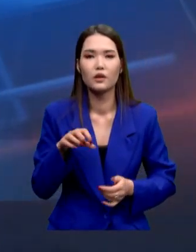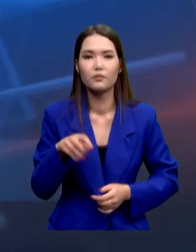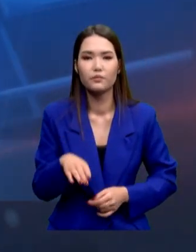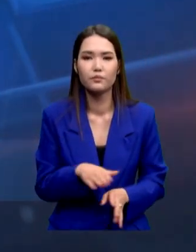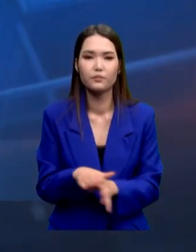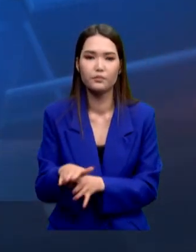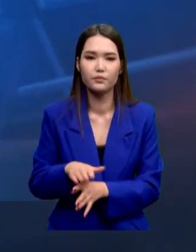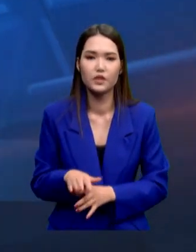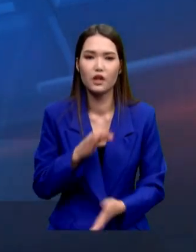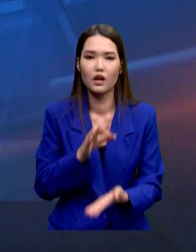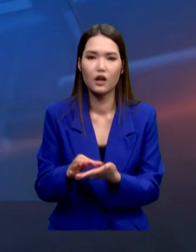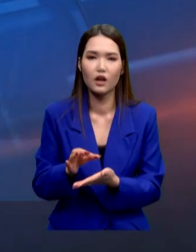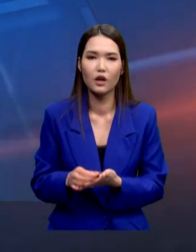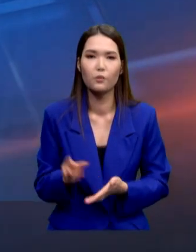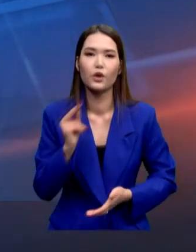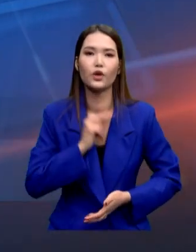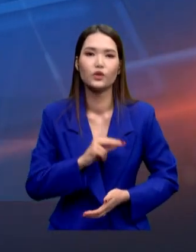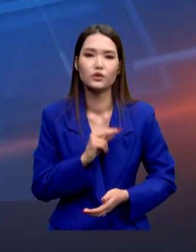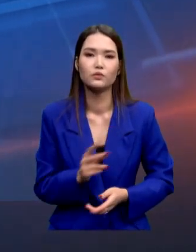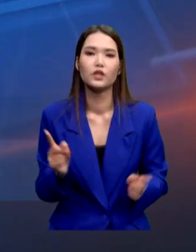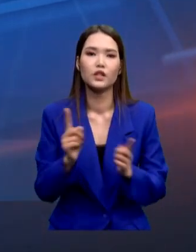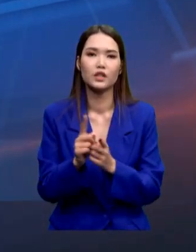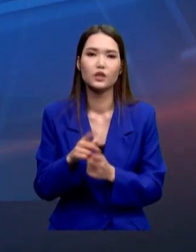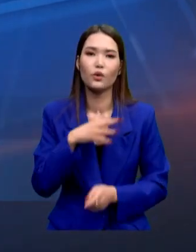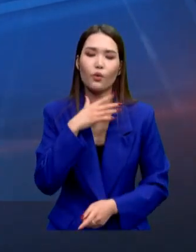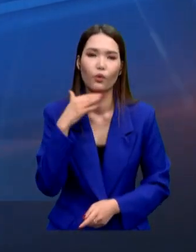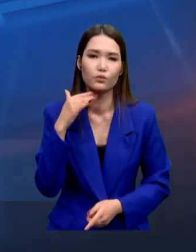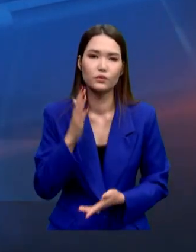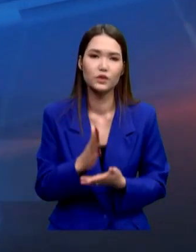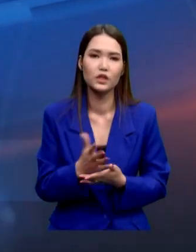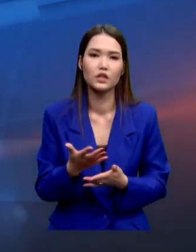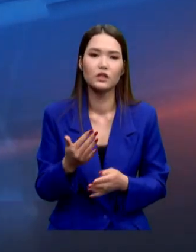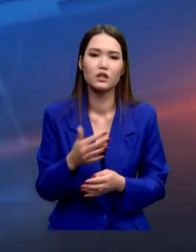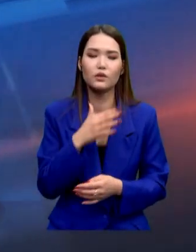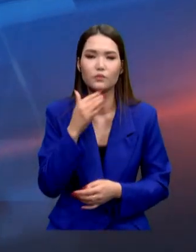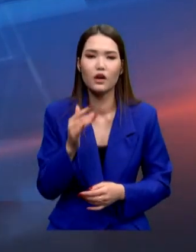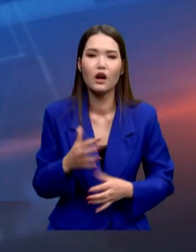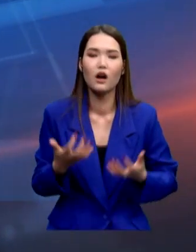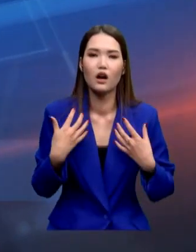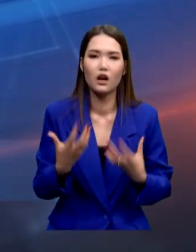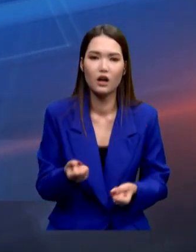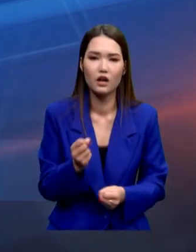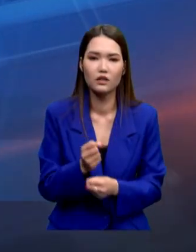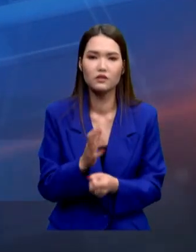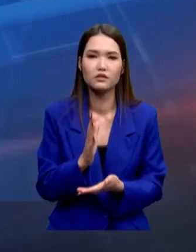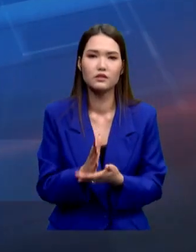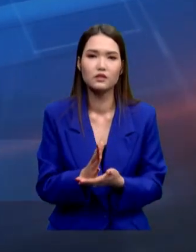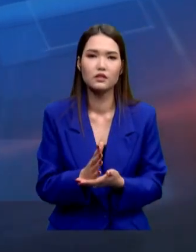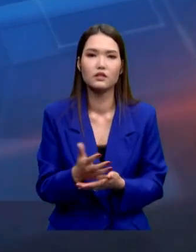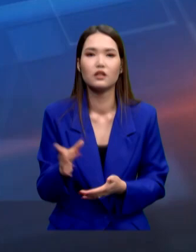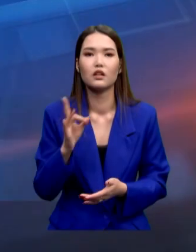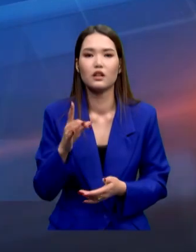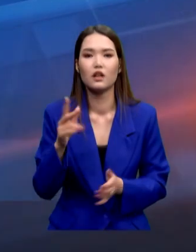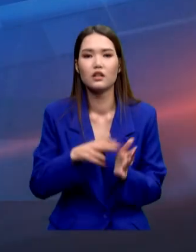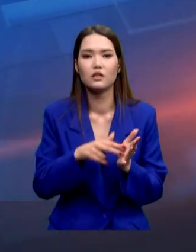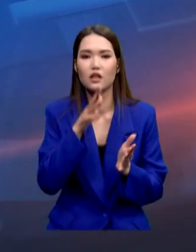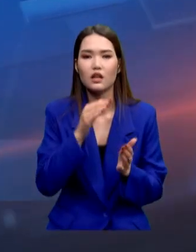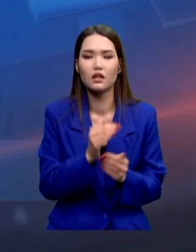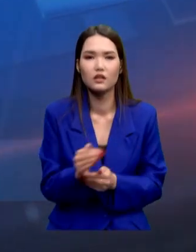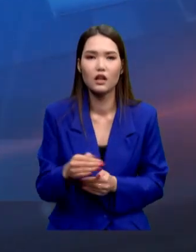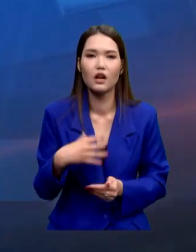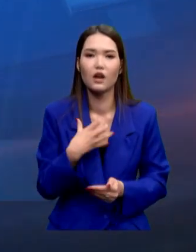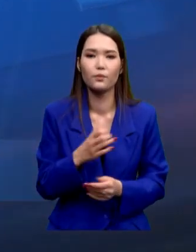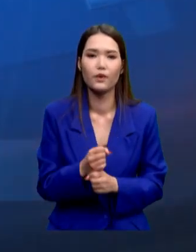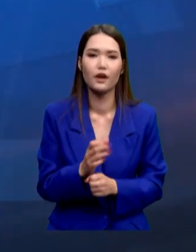адамдары қайтып келетін айдана. Осындай кездерде көбінесе кризисный менеджер деген болады. Кризисный менеджер деңгейіндегі маман керек